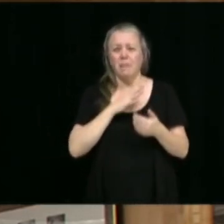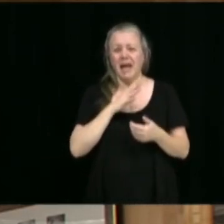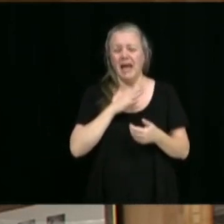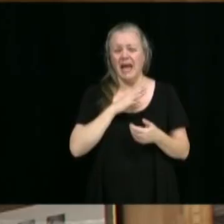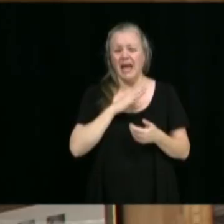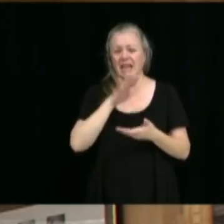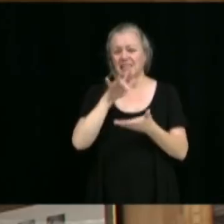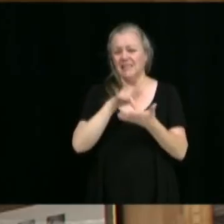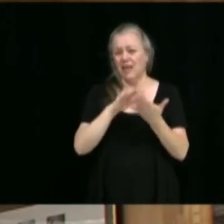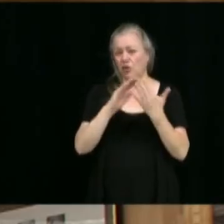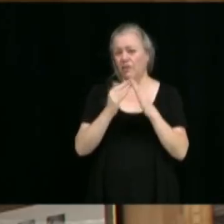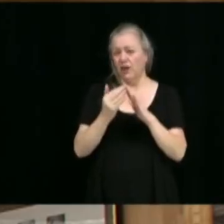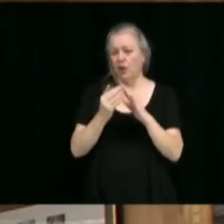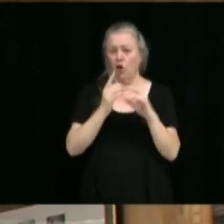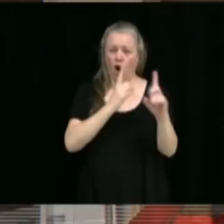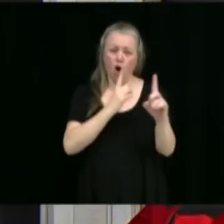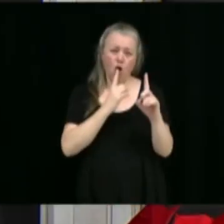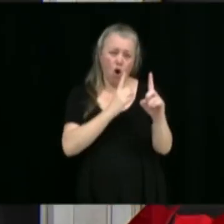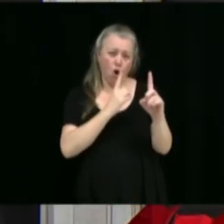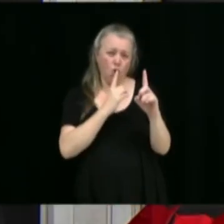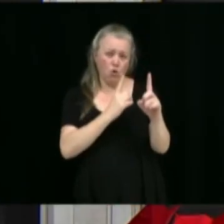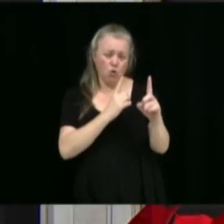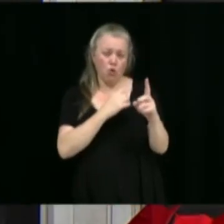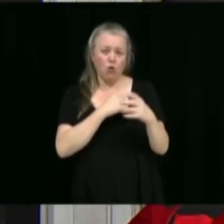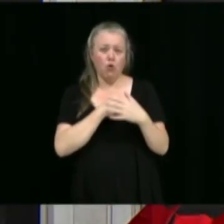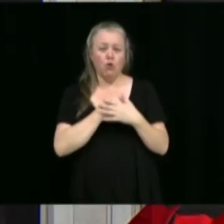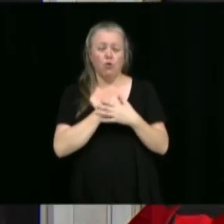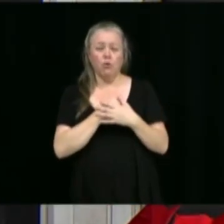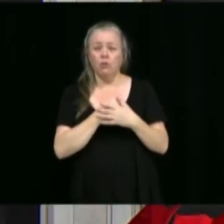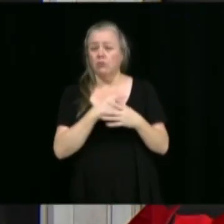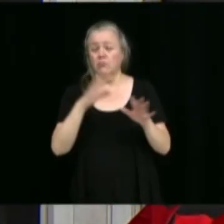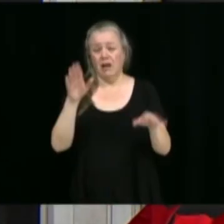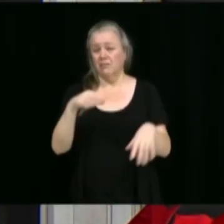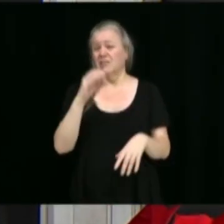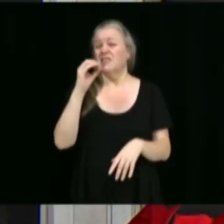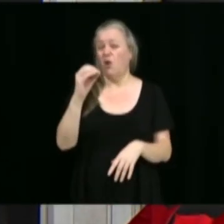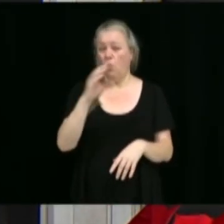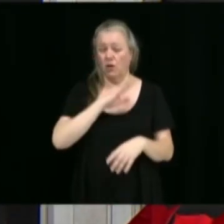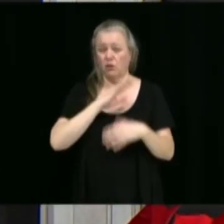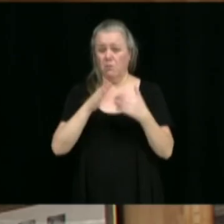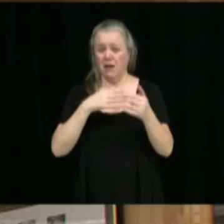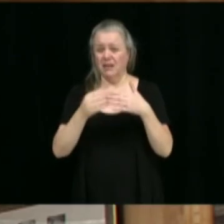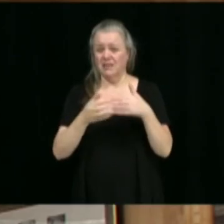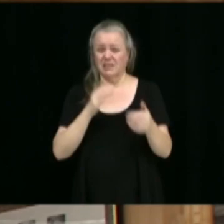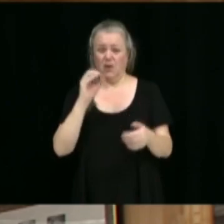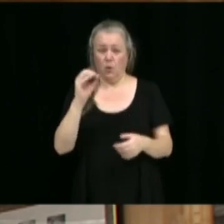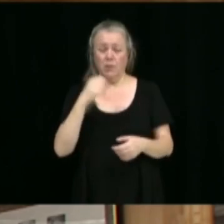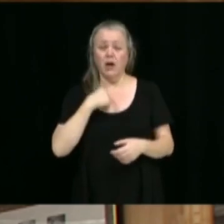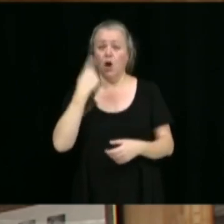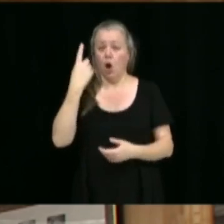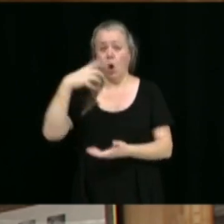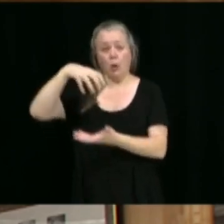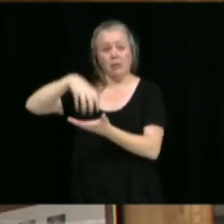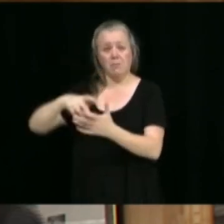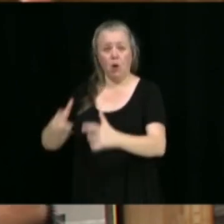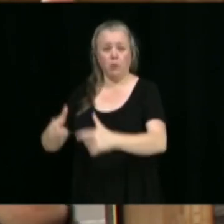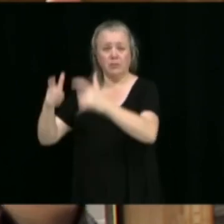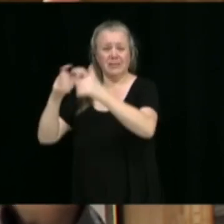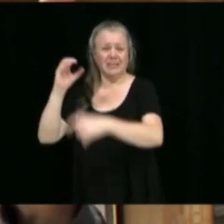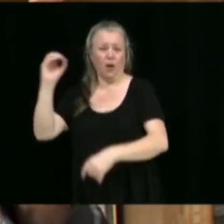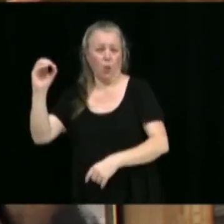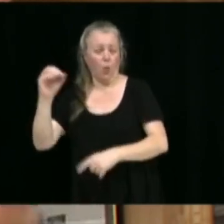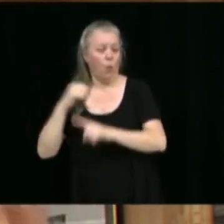au centre-ville, c'est 1 pour 1, une case par unité de logement. C'est même 0 à d'autres places. Puis j'en ai un immeuble que c'est 0, ouais. J'en ai un